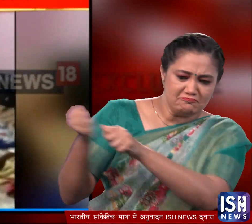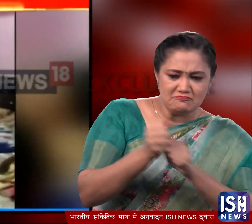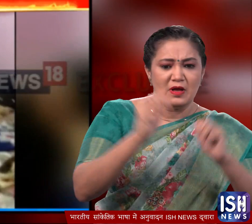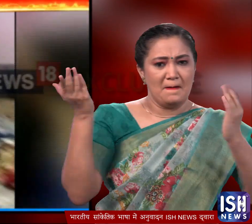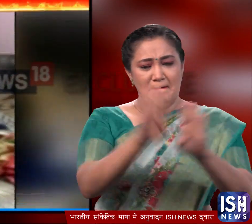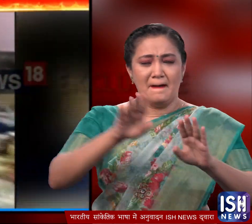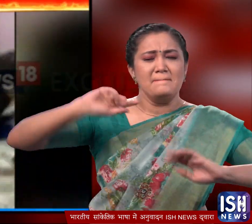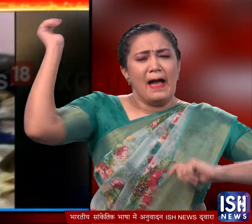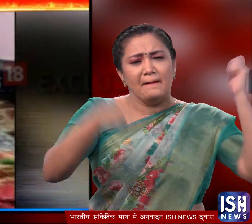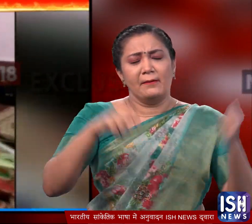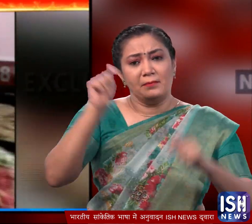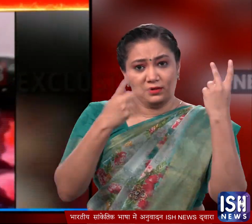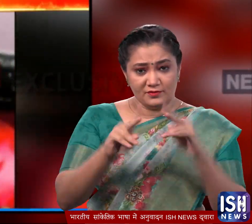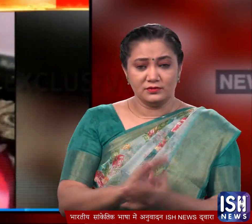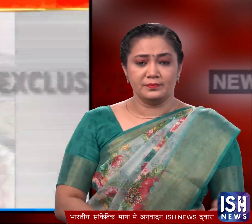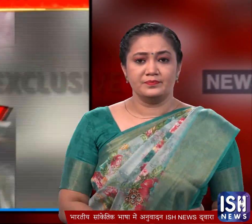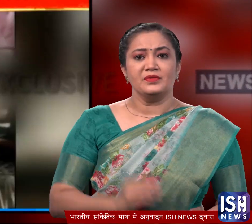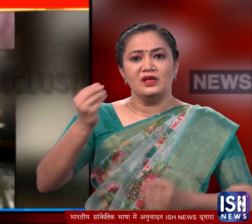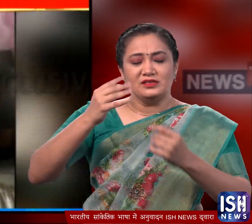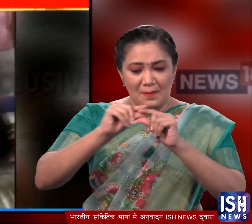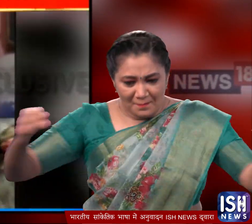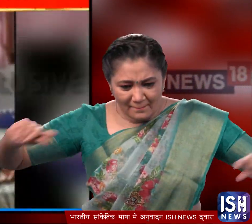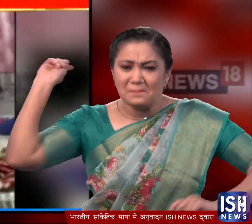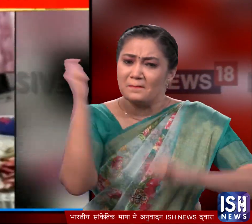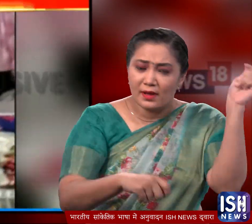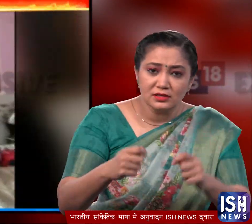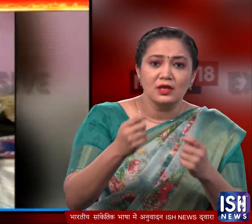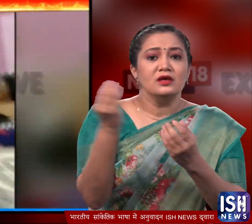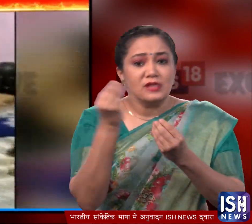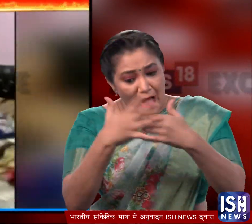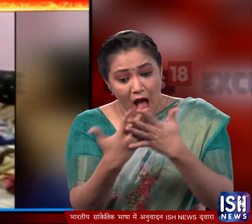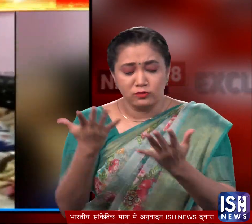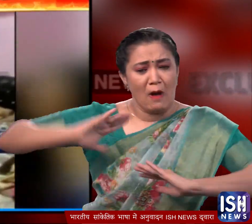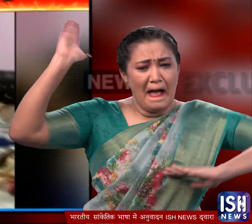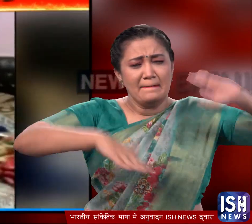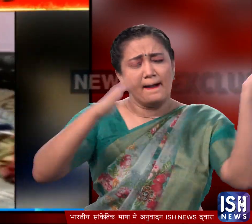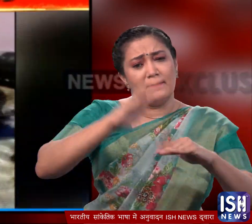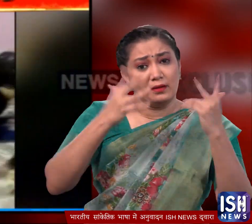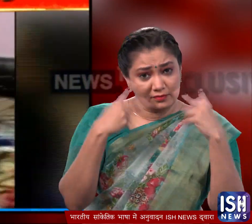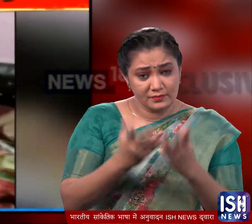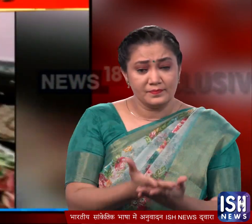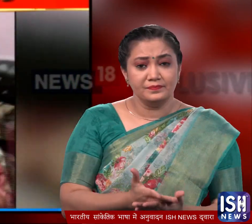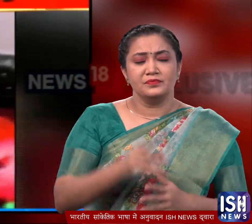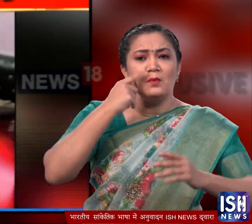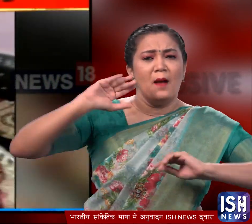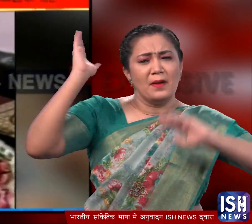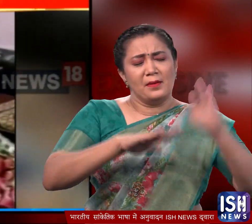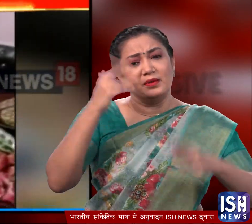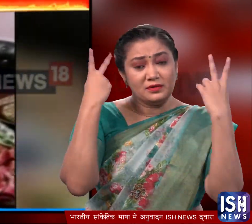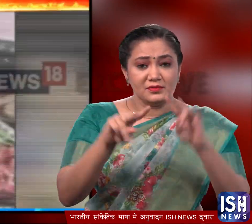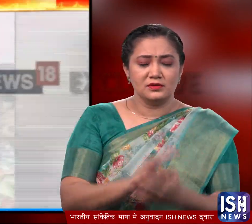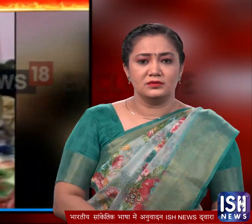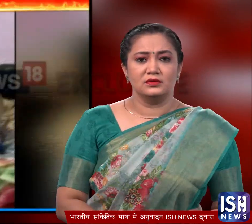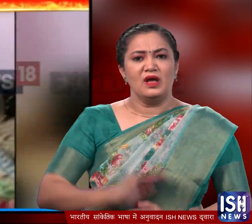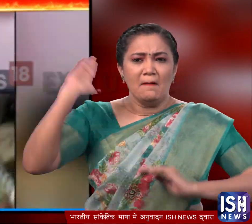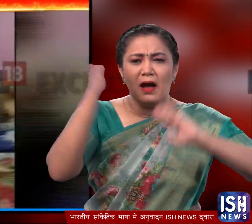एक कमरे में कैद कर लिया और उससे मारपीट करने लगे। किसी ने हाथ में डंडा उठा लिया तो किसी ने अपने हाथों को ही हथियार बना लिया। उस लड़के को खूब मारा